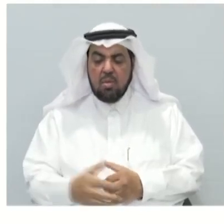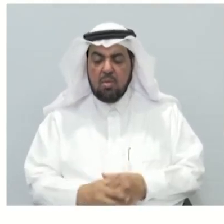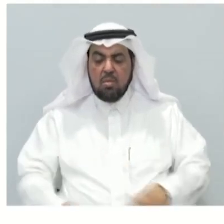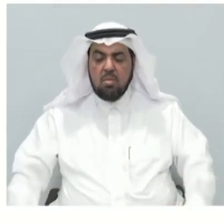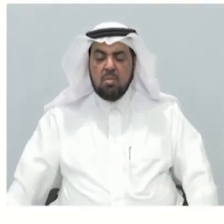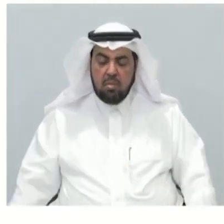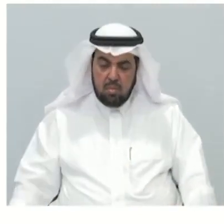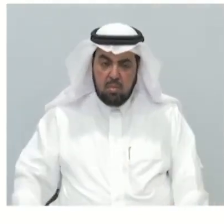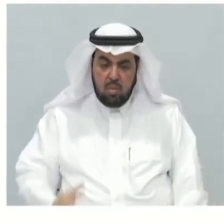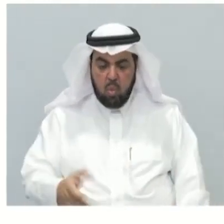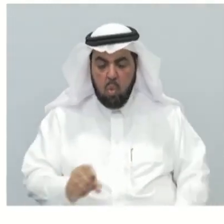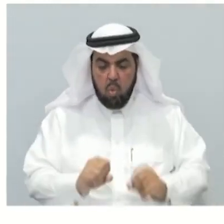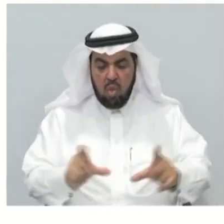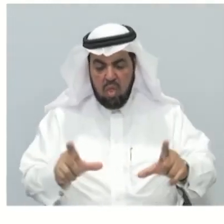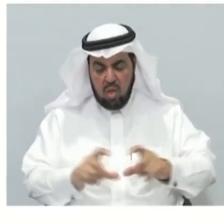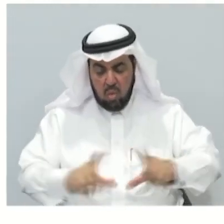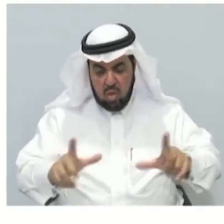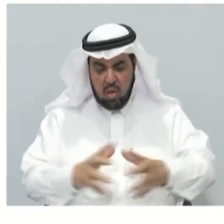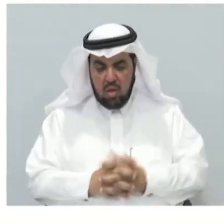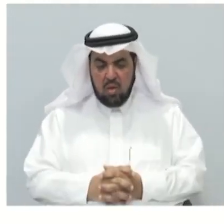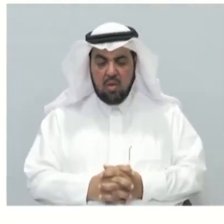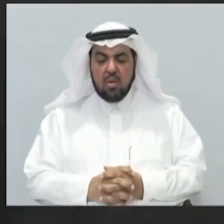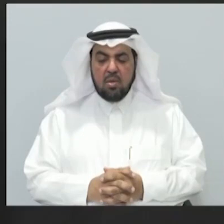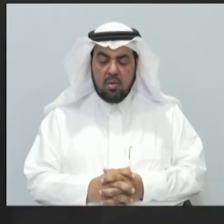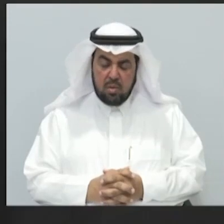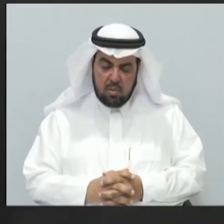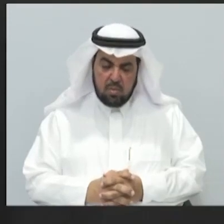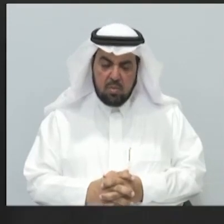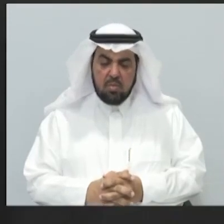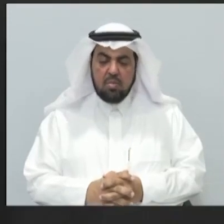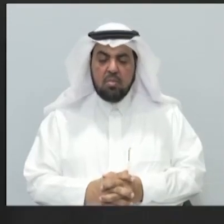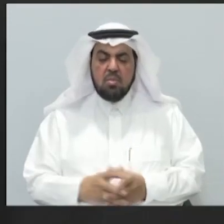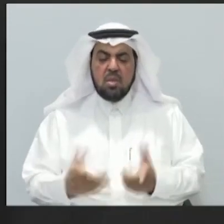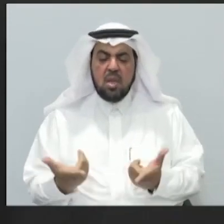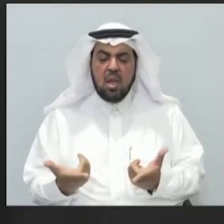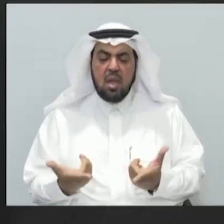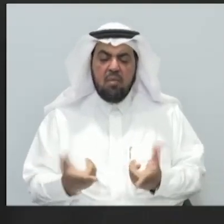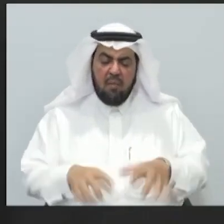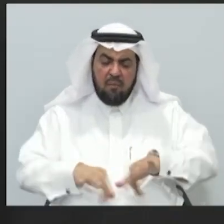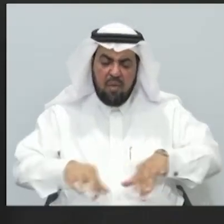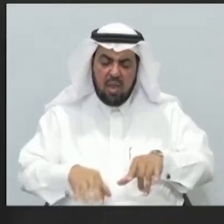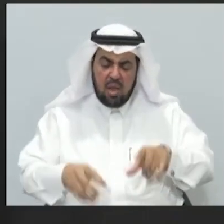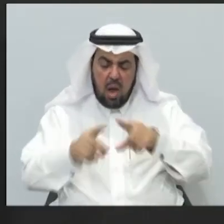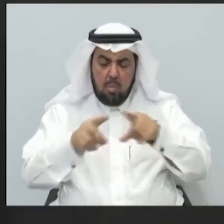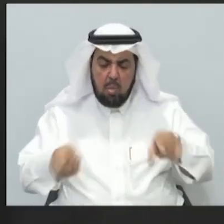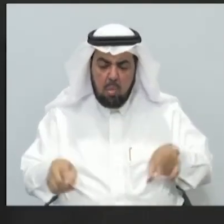يكون نوضحها بعض الاحيان يكون في عندي اشكاليه كيف افصل المثلثين يعني عندك الشكل اللي قدامك